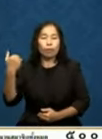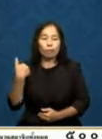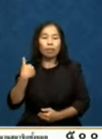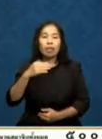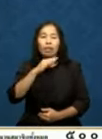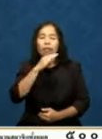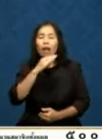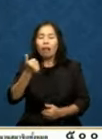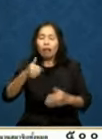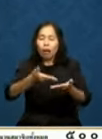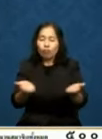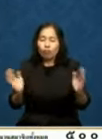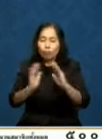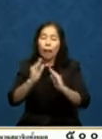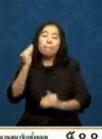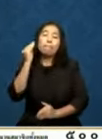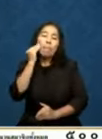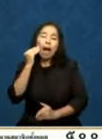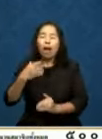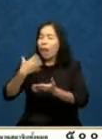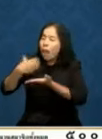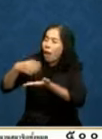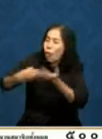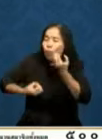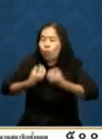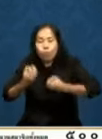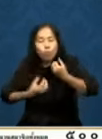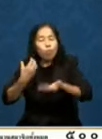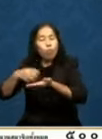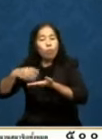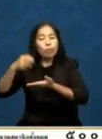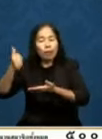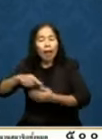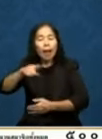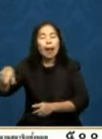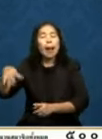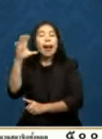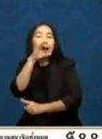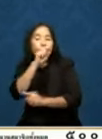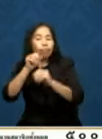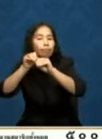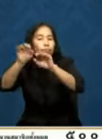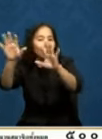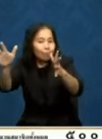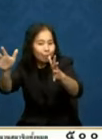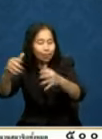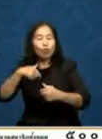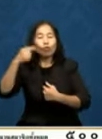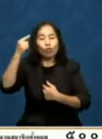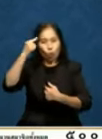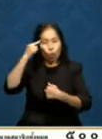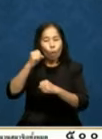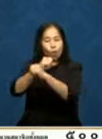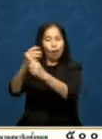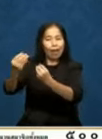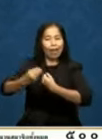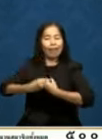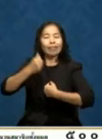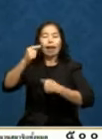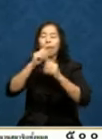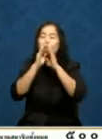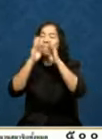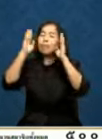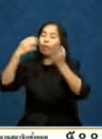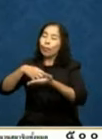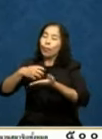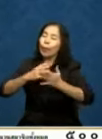ได้พูดได้คุยบอกเล่าเรื่องราวหรือความรู้สึกต่างๆให้ผู้ปกครองหรือว่าผู้ที่ดูแลอยู่ในครอบครัวได้รับฟังได้อย่างเปิดเผย